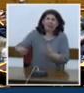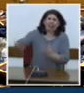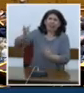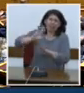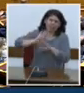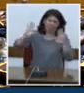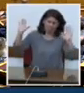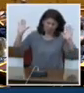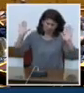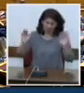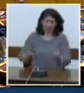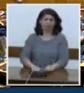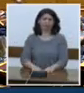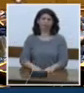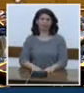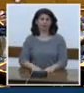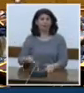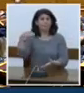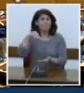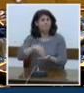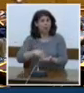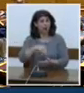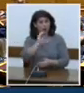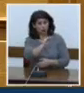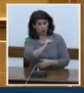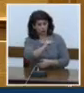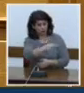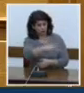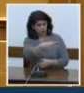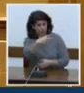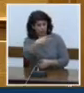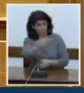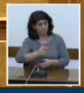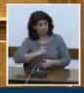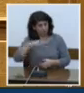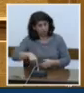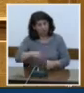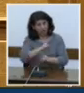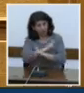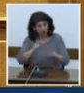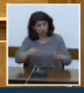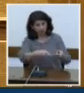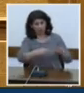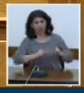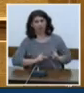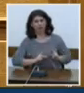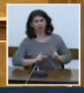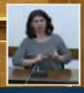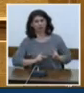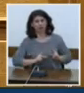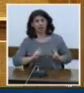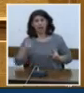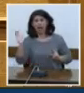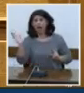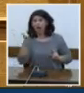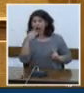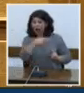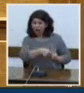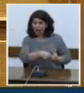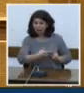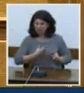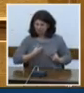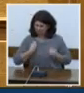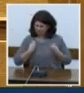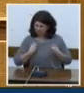Σας ρωτώ λοιπόν και πάλι. Και περιμένω σήμερα καθαρές απαντήσεις. Αν σας εκφράζουν και οι χειδαιότητες του